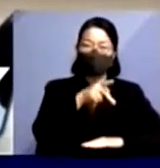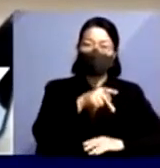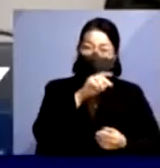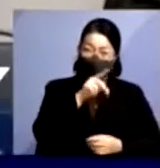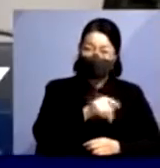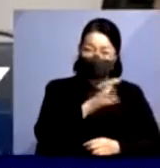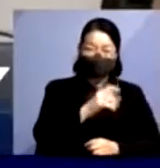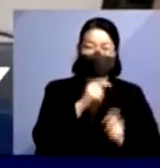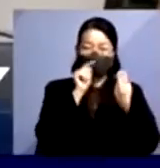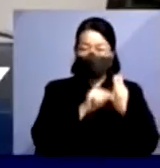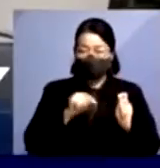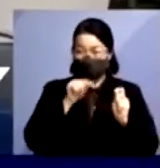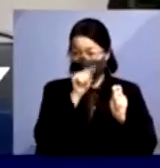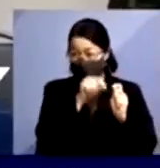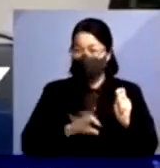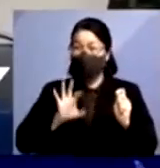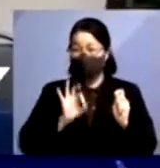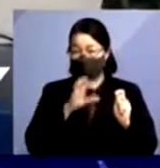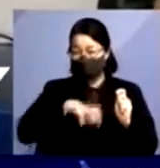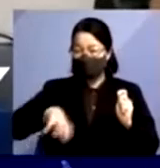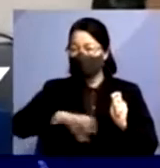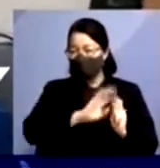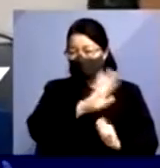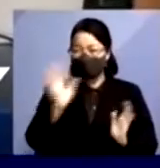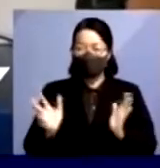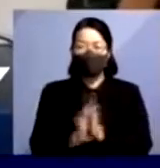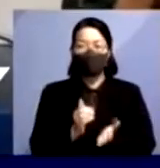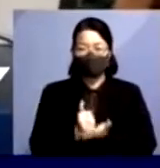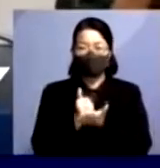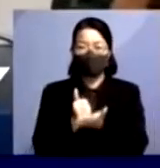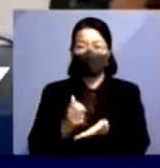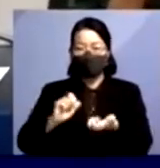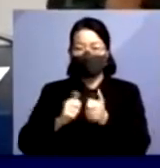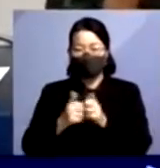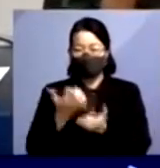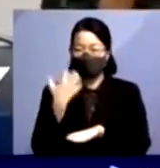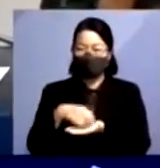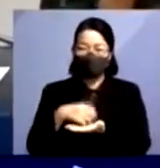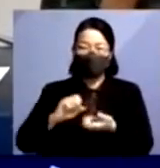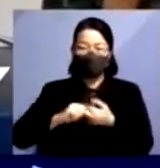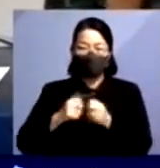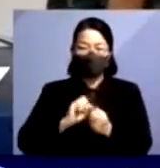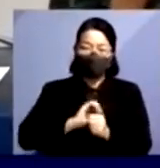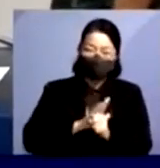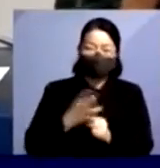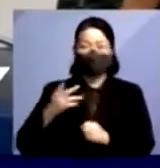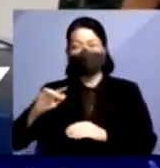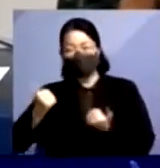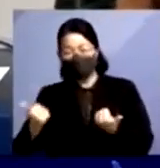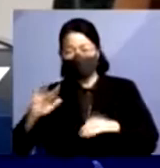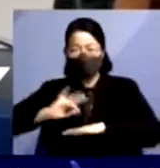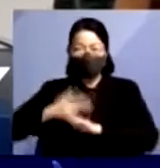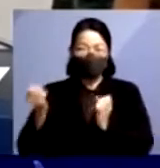ในพื้นที่ของจังหวัดพิษณุโลกนะคะรวมถึงหน่วยงานที่เกี่ยวข้องเพื่อเตรียมรองรับกับสถานการณ์อุทกภัยที่จะเกิดขึ้นในพื้น